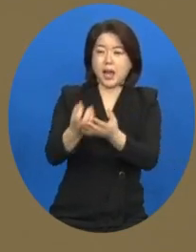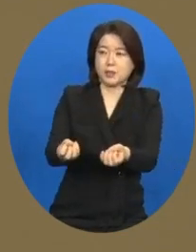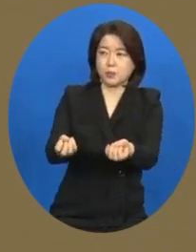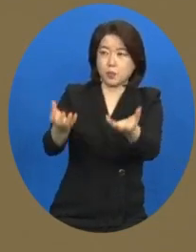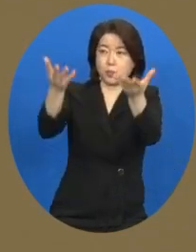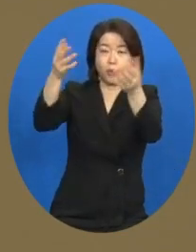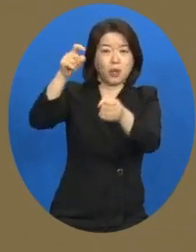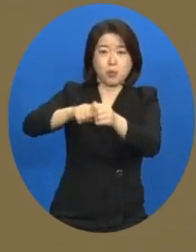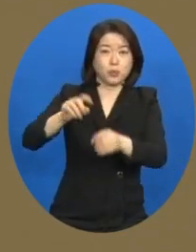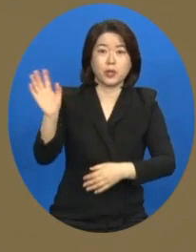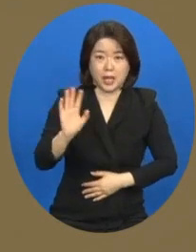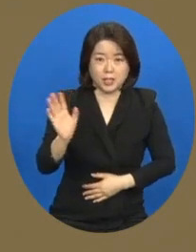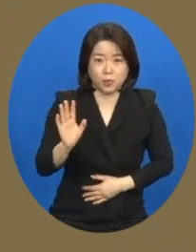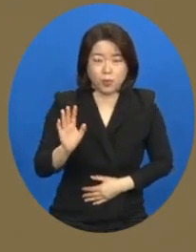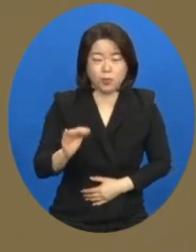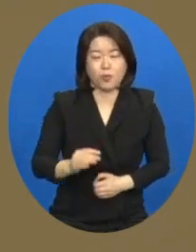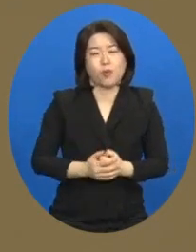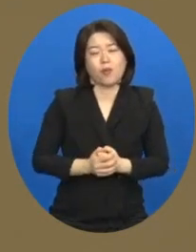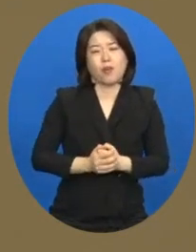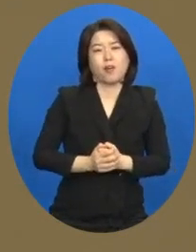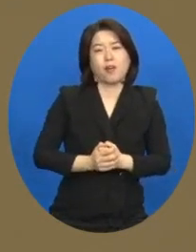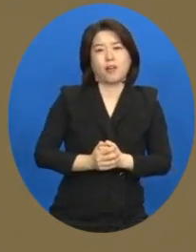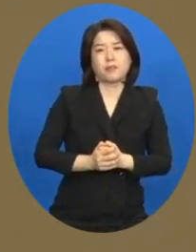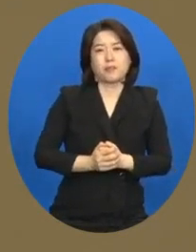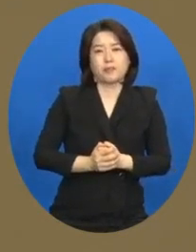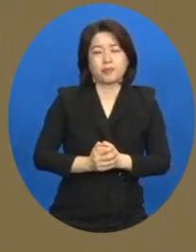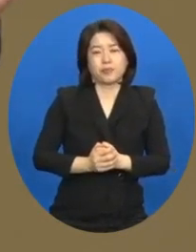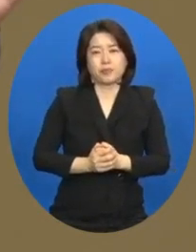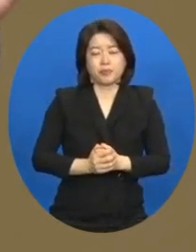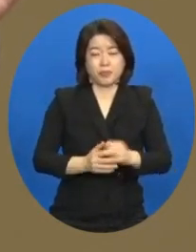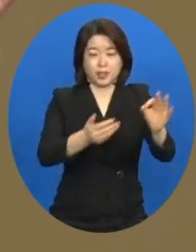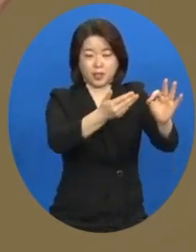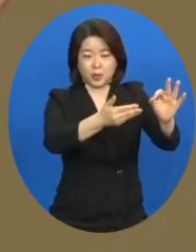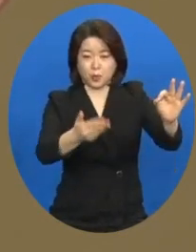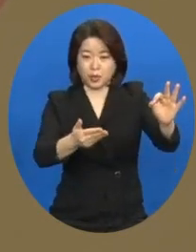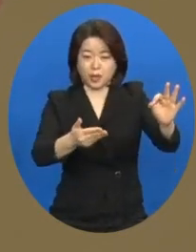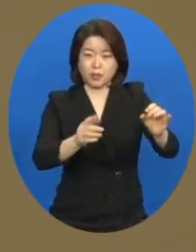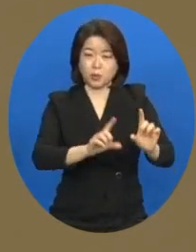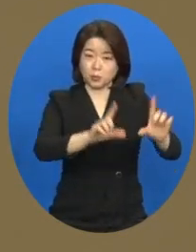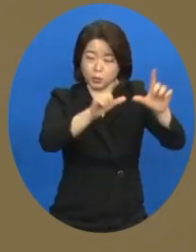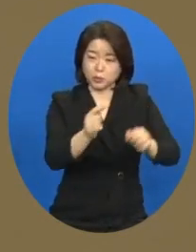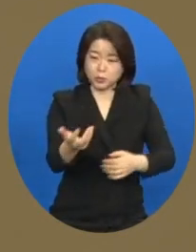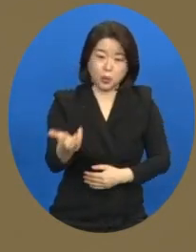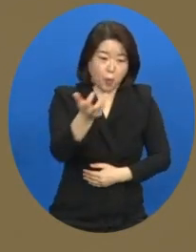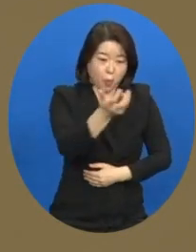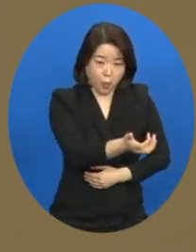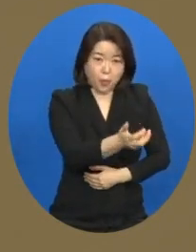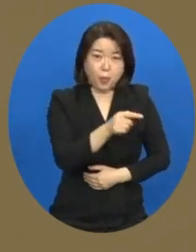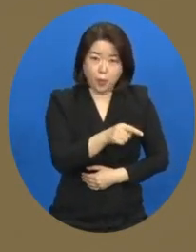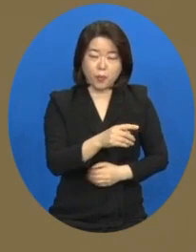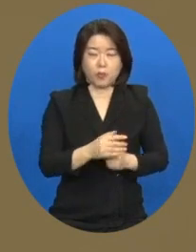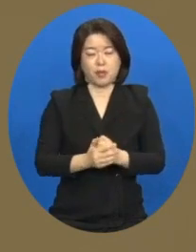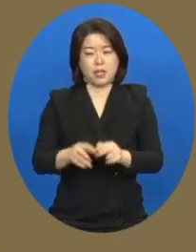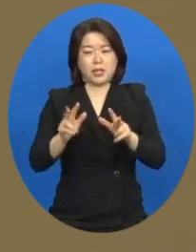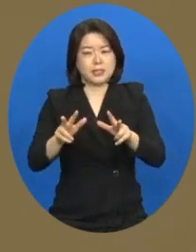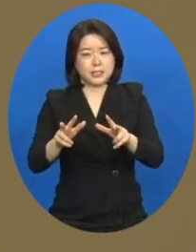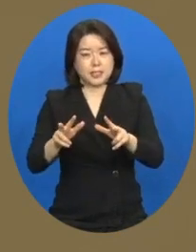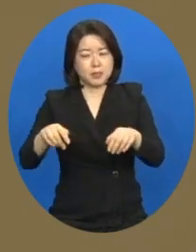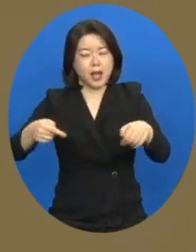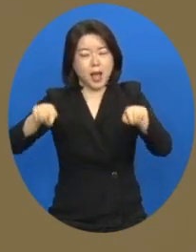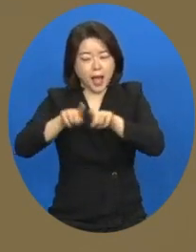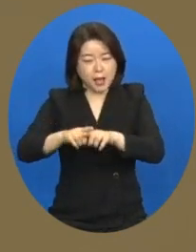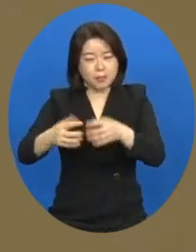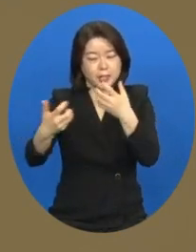아니고 그들이 이제 요단 동쪽편으로 가야 되는데 지금은 함께 전쟁도